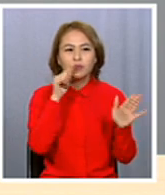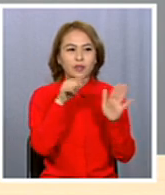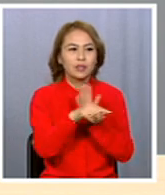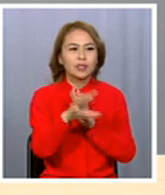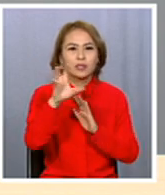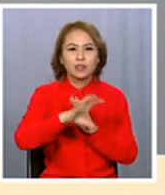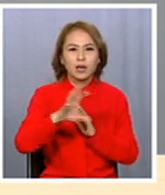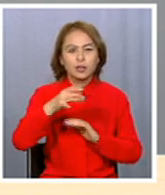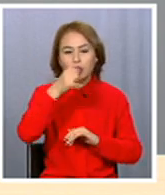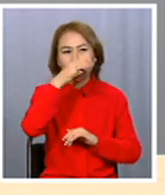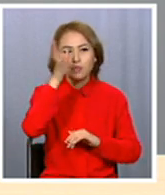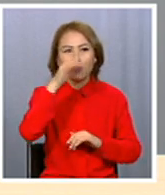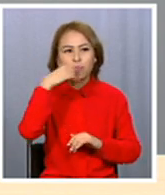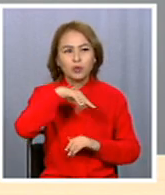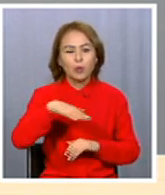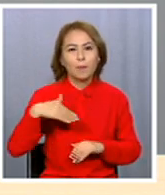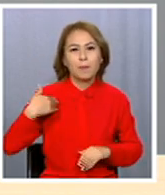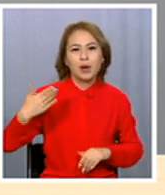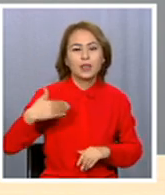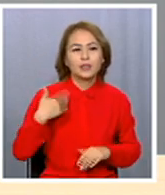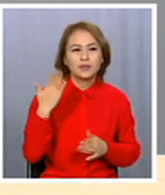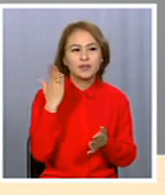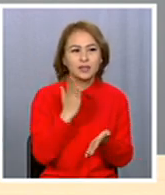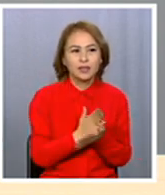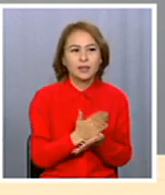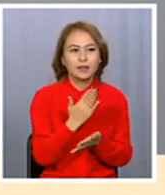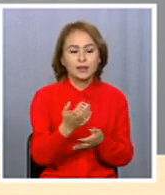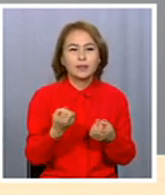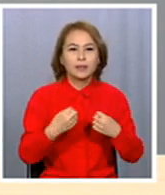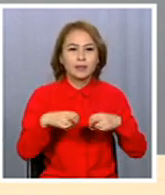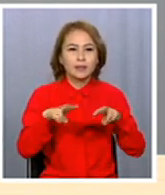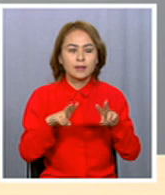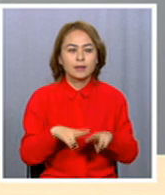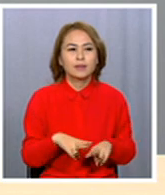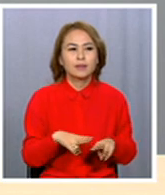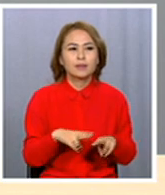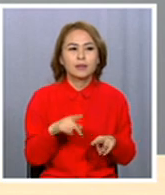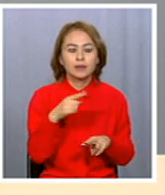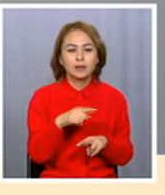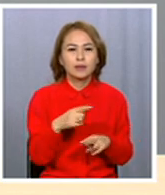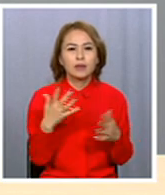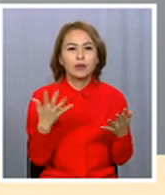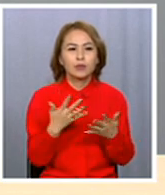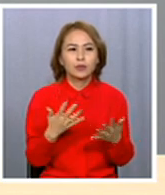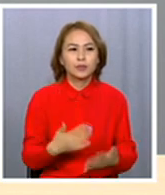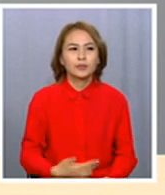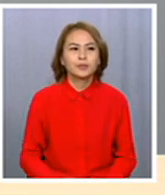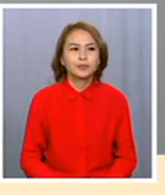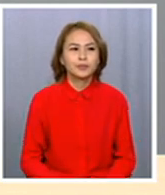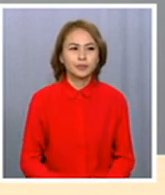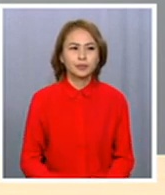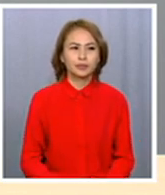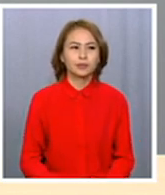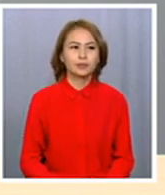вскачь. В нем полезный витамин – это спелый, что, ребята?